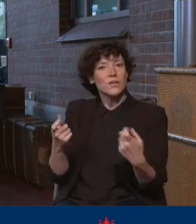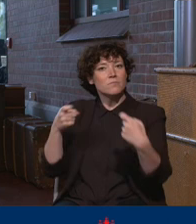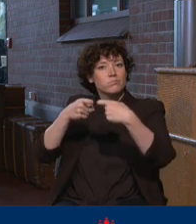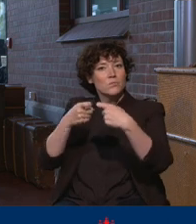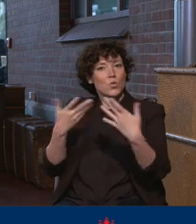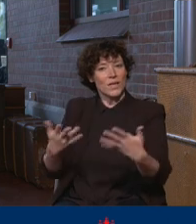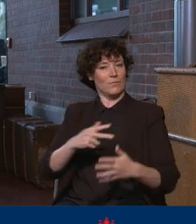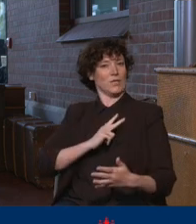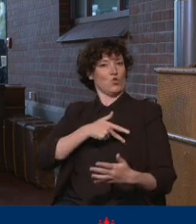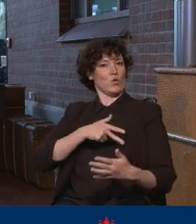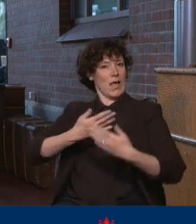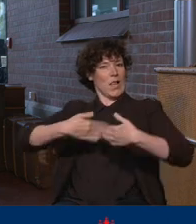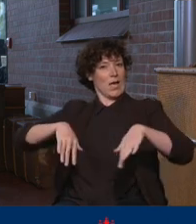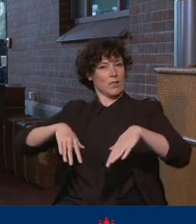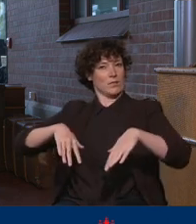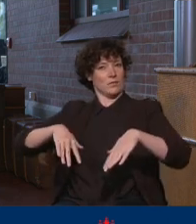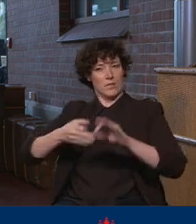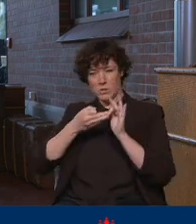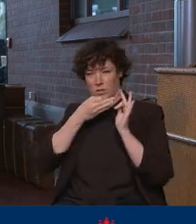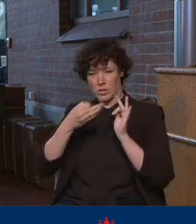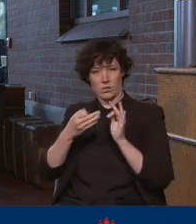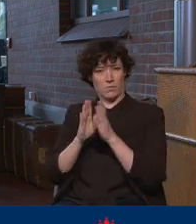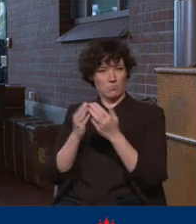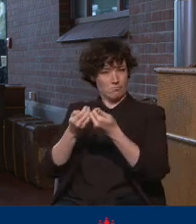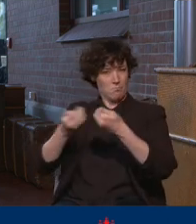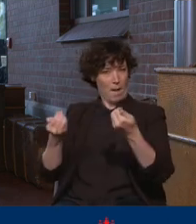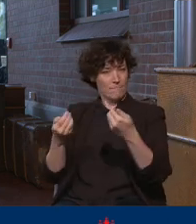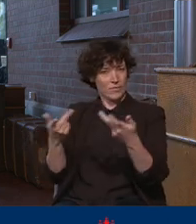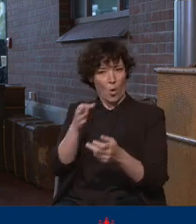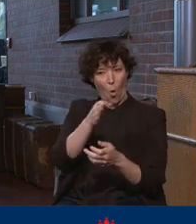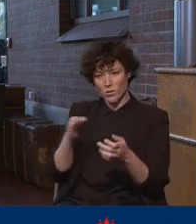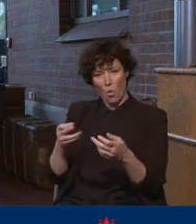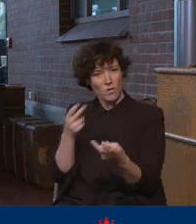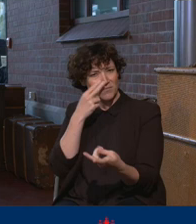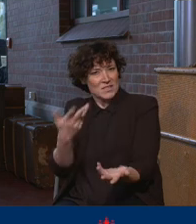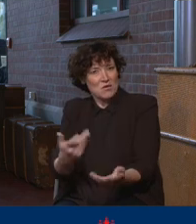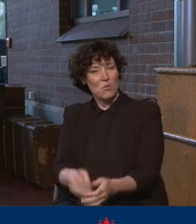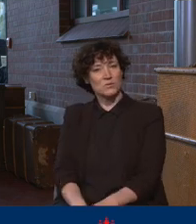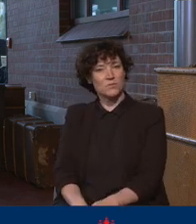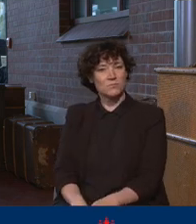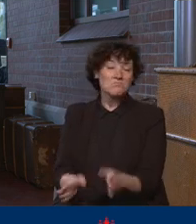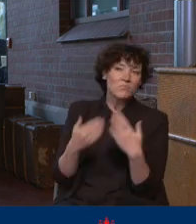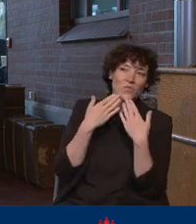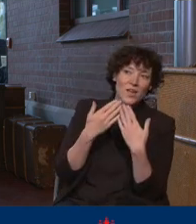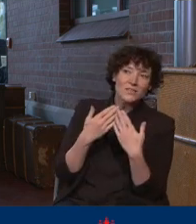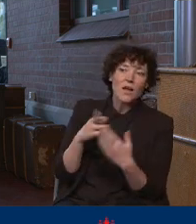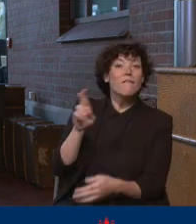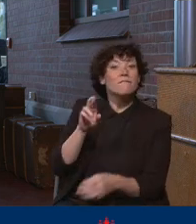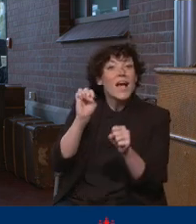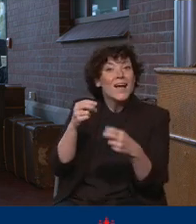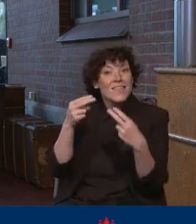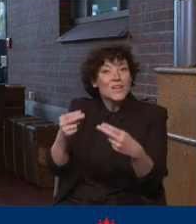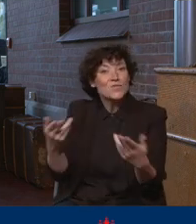grenze zwischen den beiden orten ok vielen dank wer möchte wer kann darauf